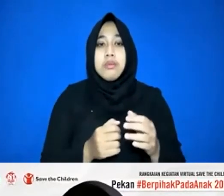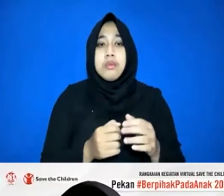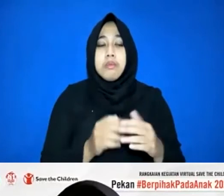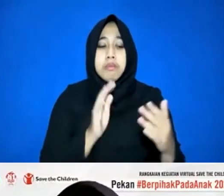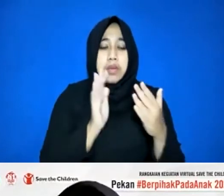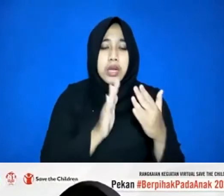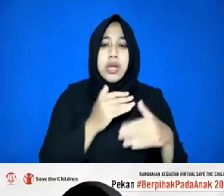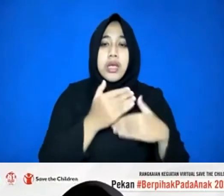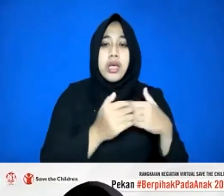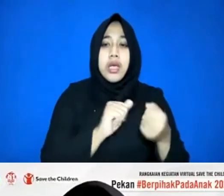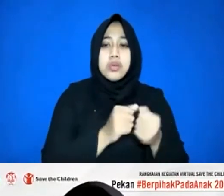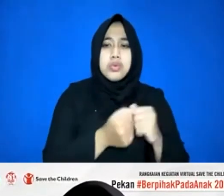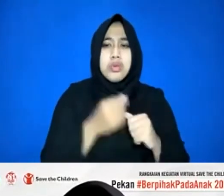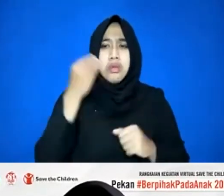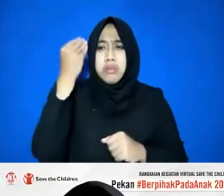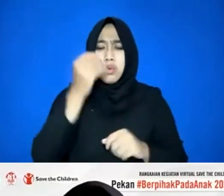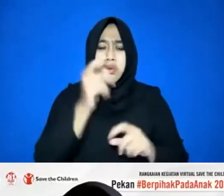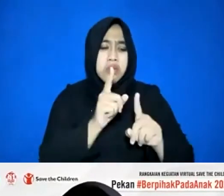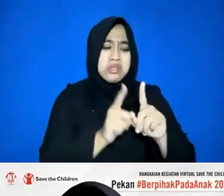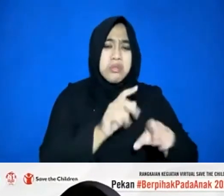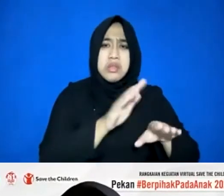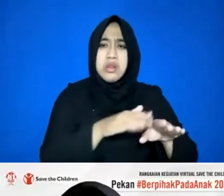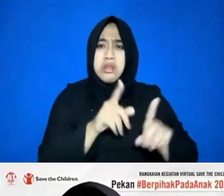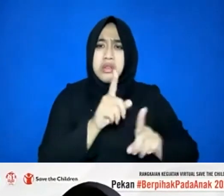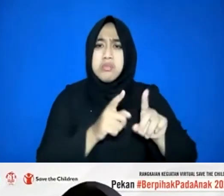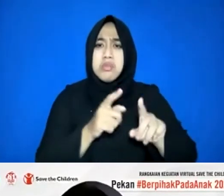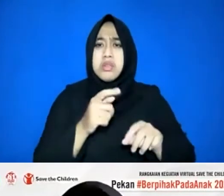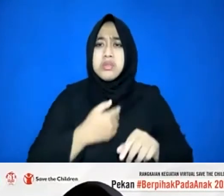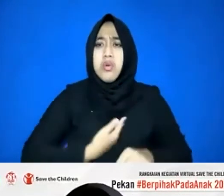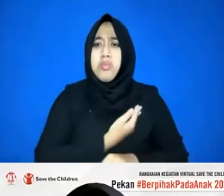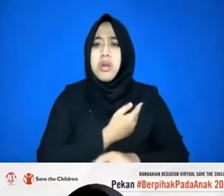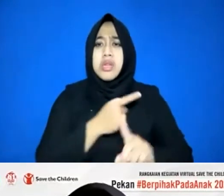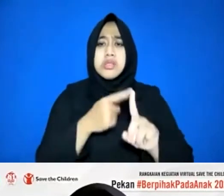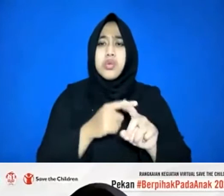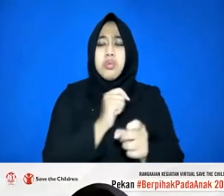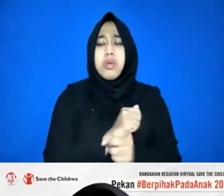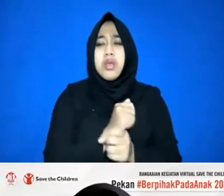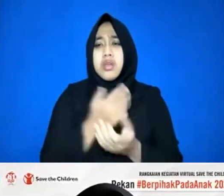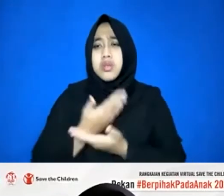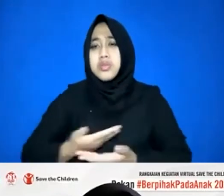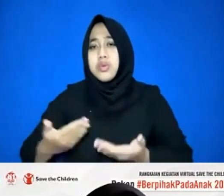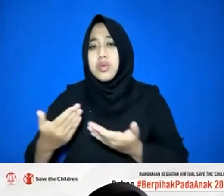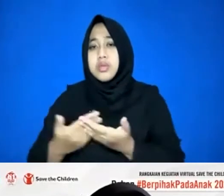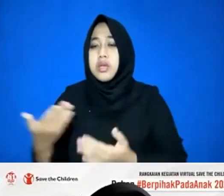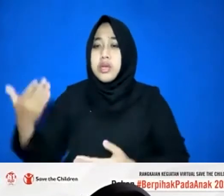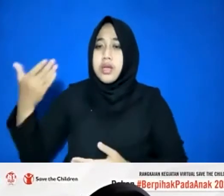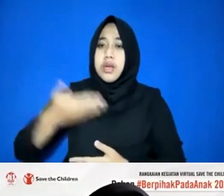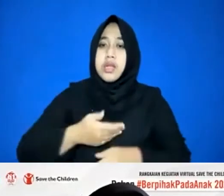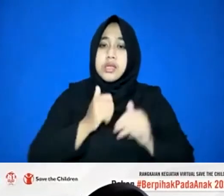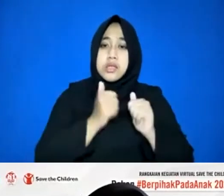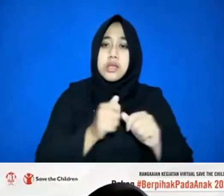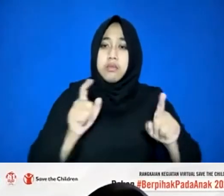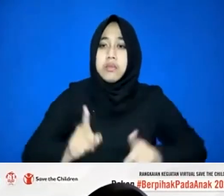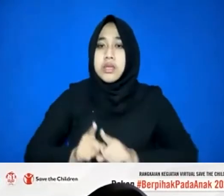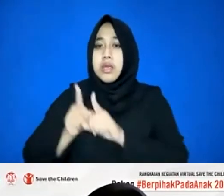bingung 11 anak, 11 korban, 1 pekerja sosial. Sehingga ketika hadir dengan siap untuk mendampingi